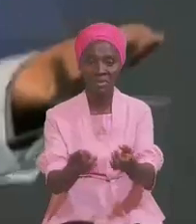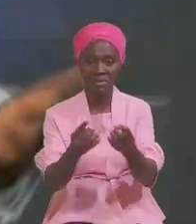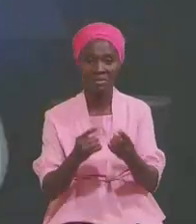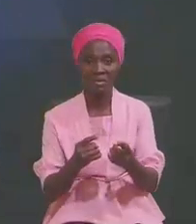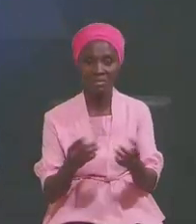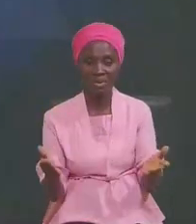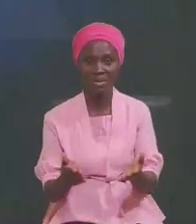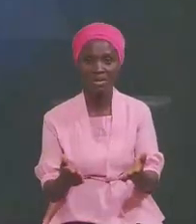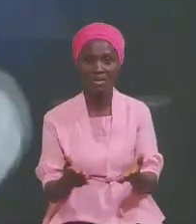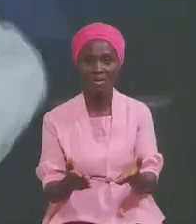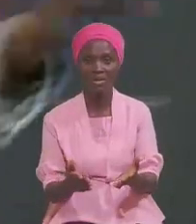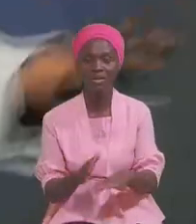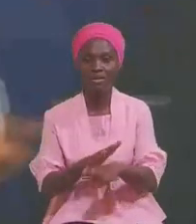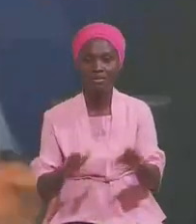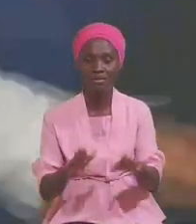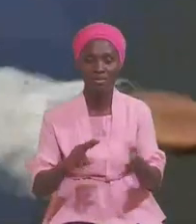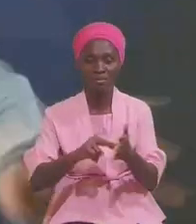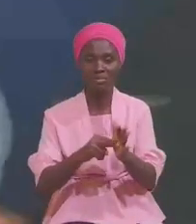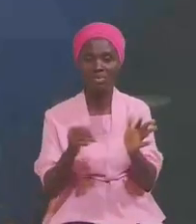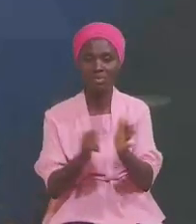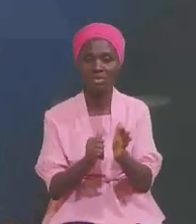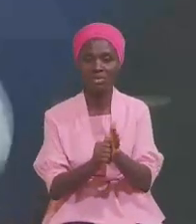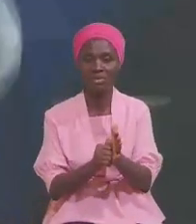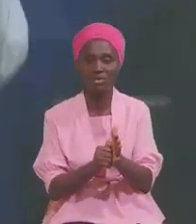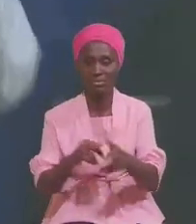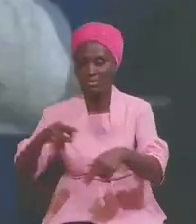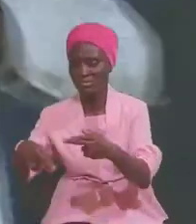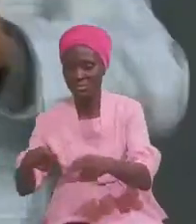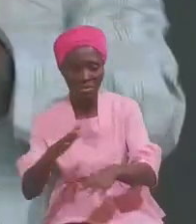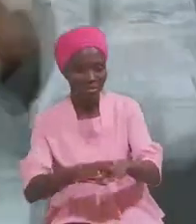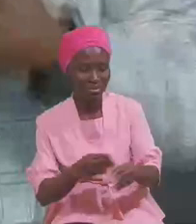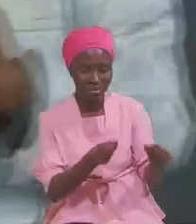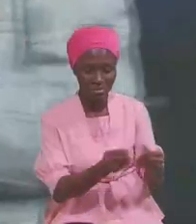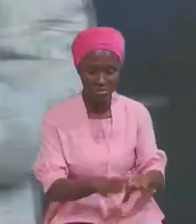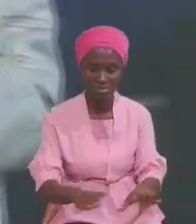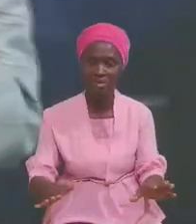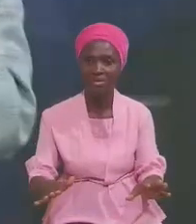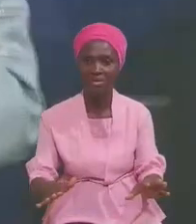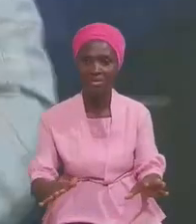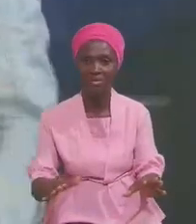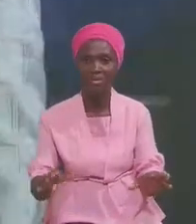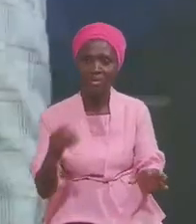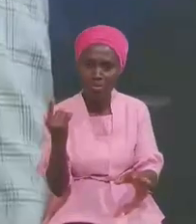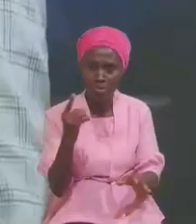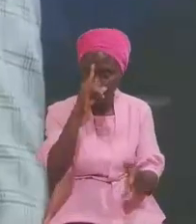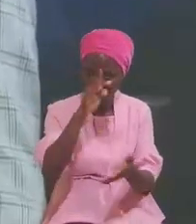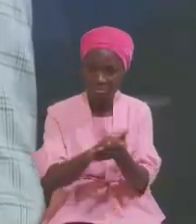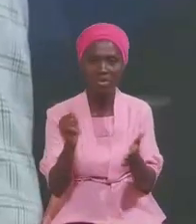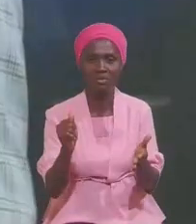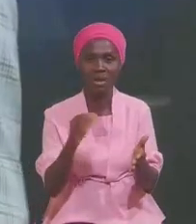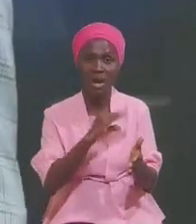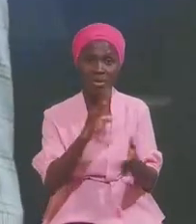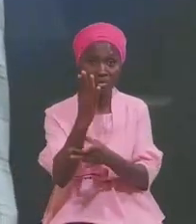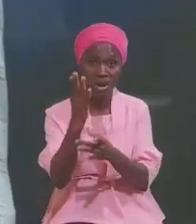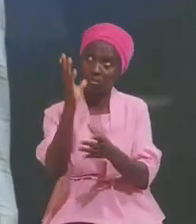pleurer. Cela ne veut pas dire lamoyer, rouler par terre. Seulement comme tu crois. Et tu lèves la main là.